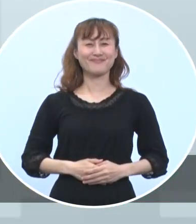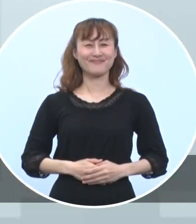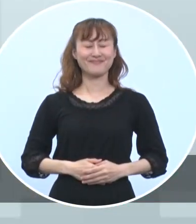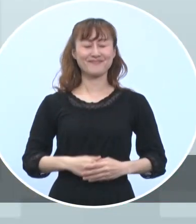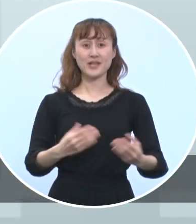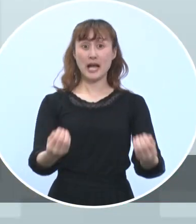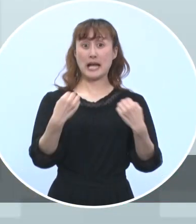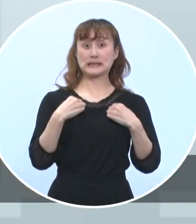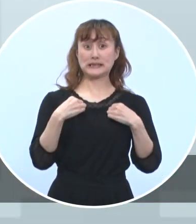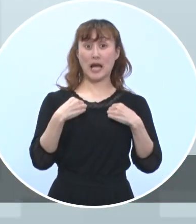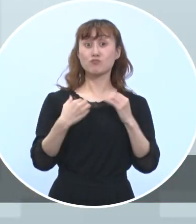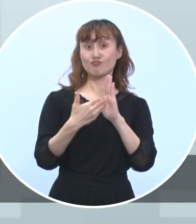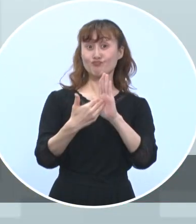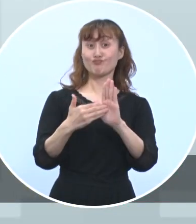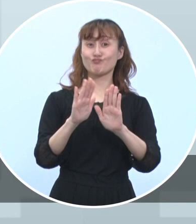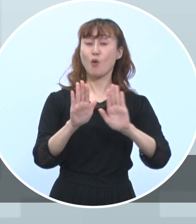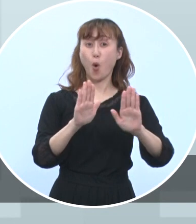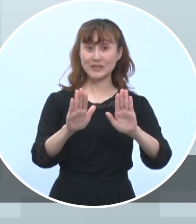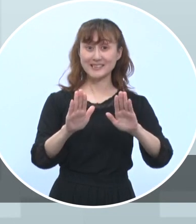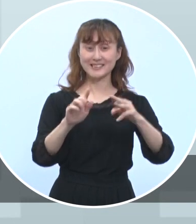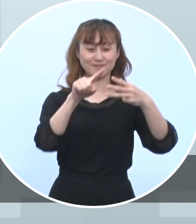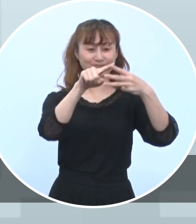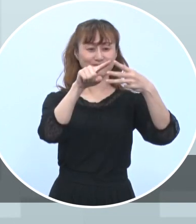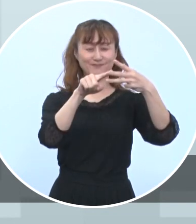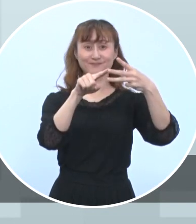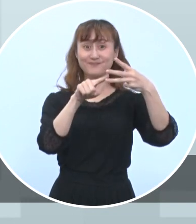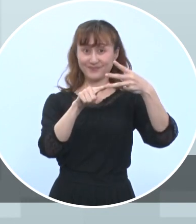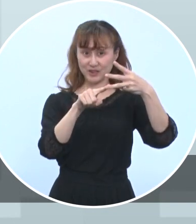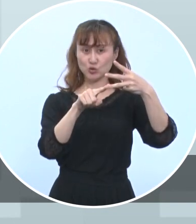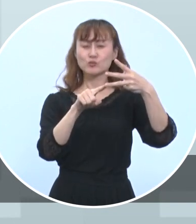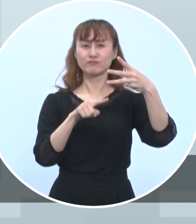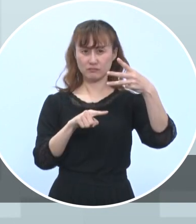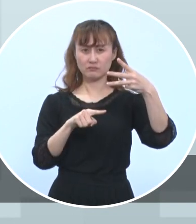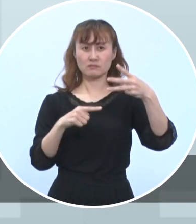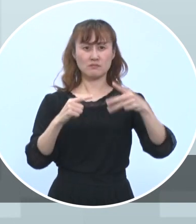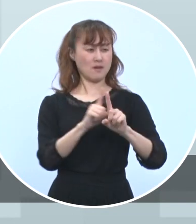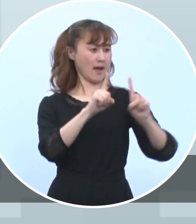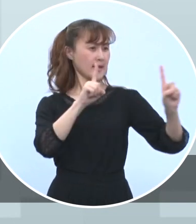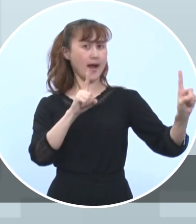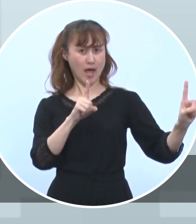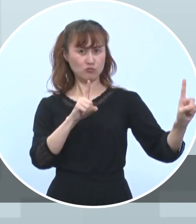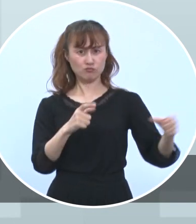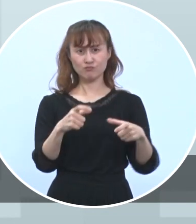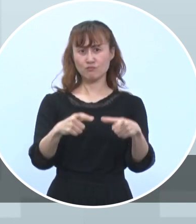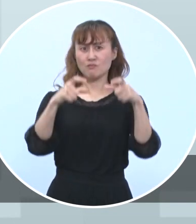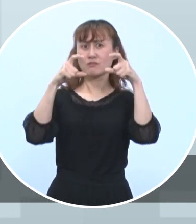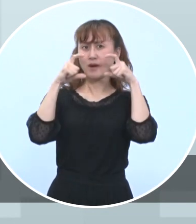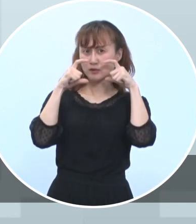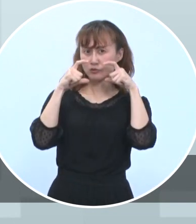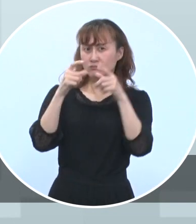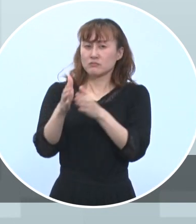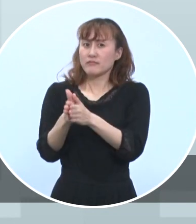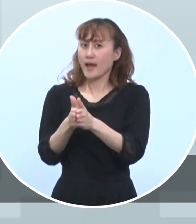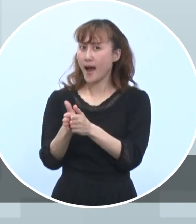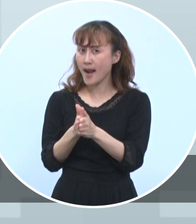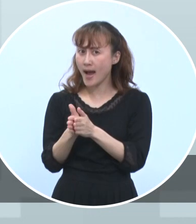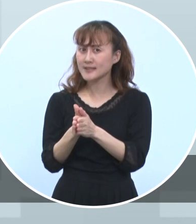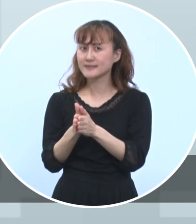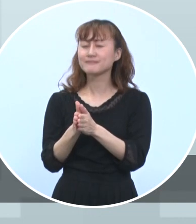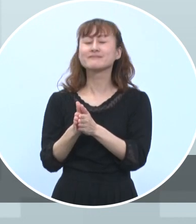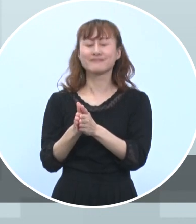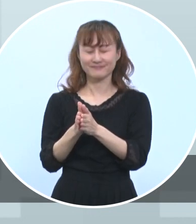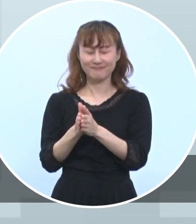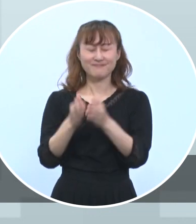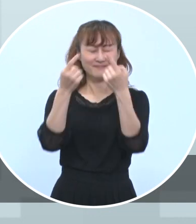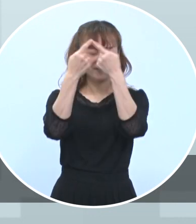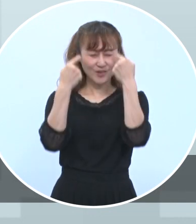感染防止の3つの基本、身体距離の確保、マスクの着用、手洗い、一人一人が